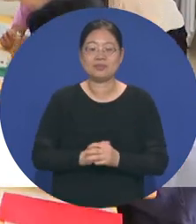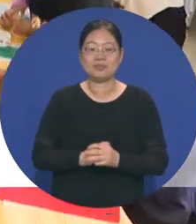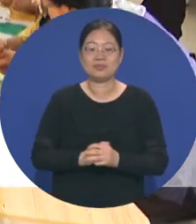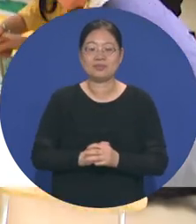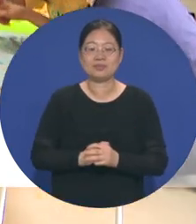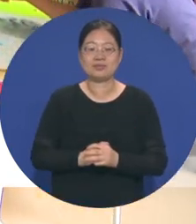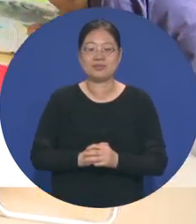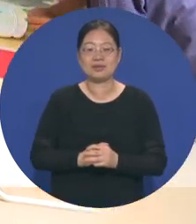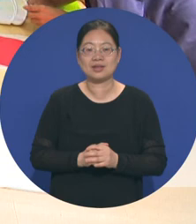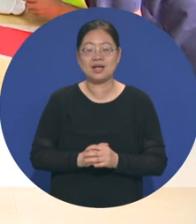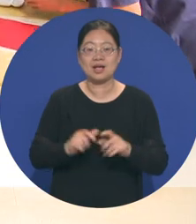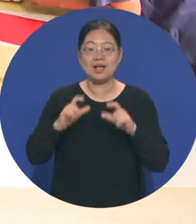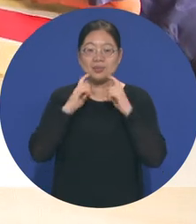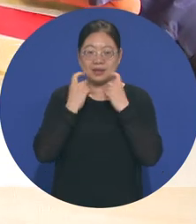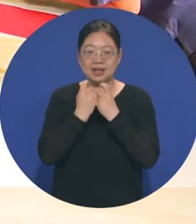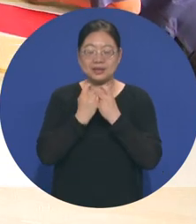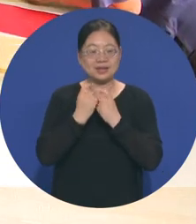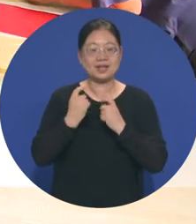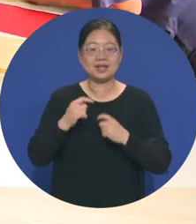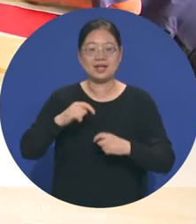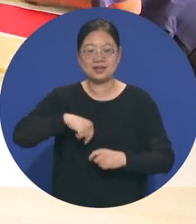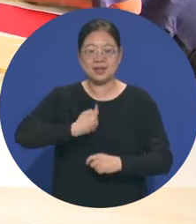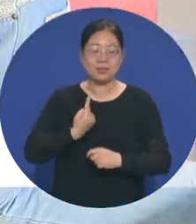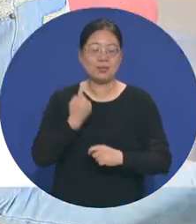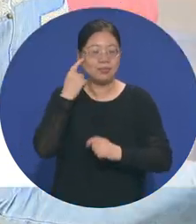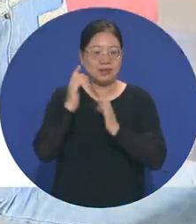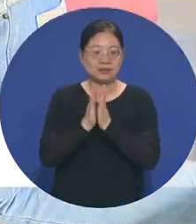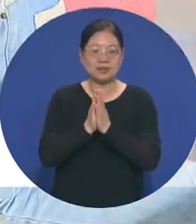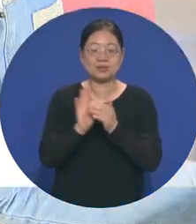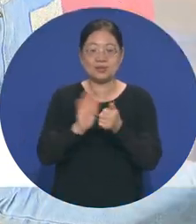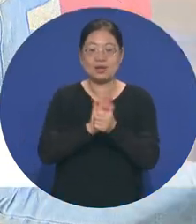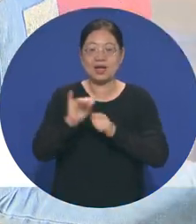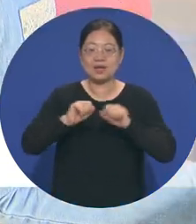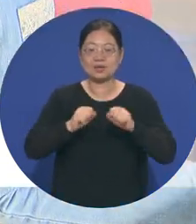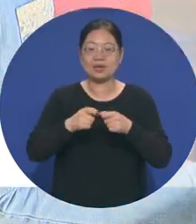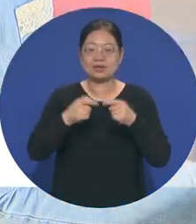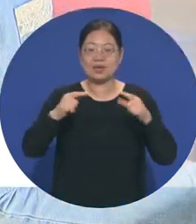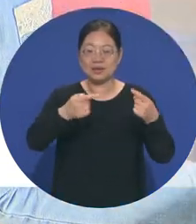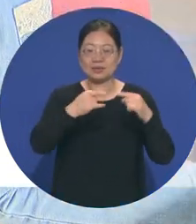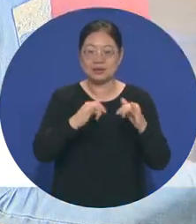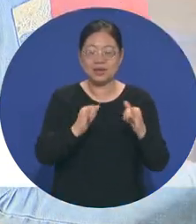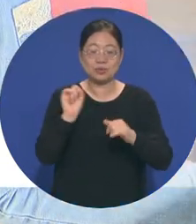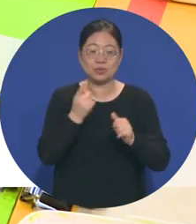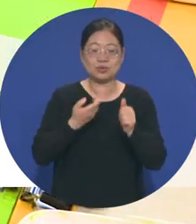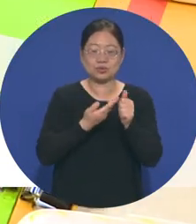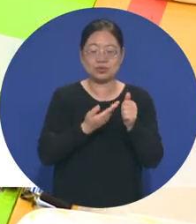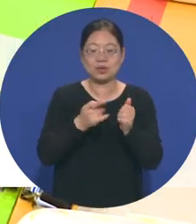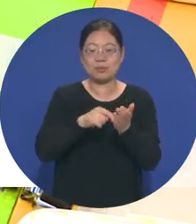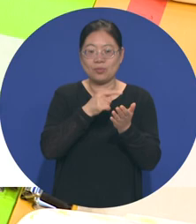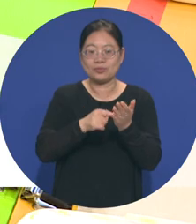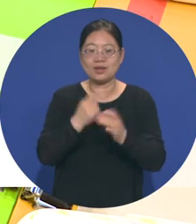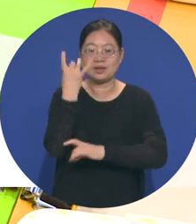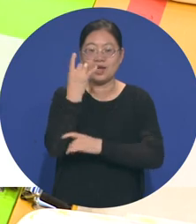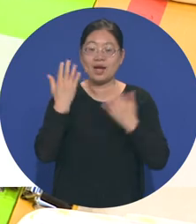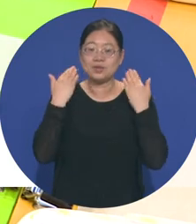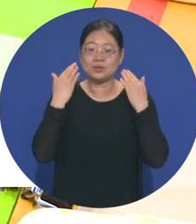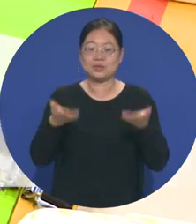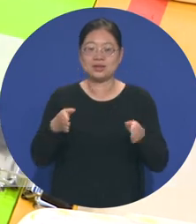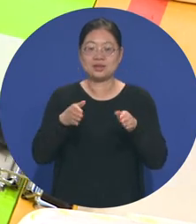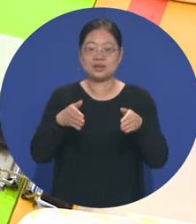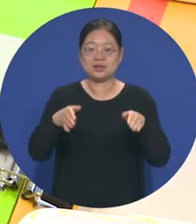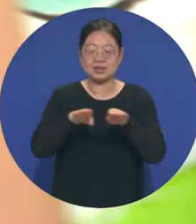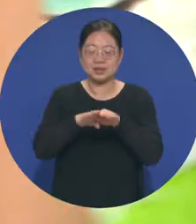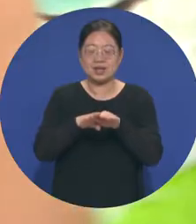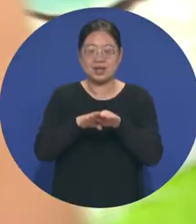경기도 아동돌봄 기회소득은 민간의 자발적 돌봄 활동을 장려하고 참여자에게 동기를 부여하기 위한 보상으로 기존 학교와 기관